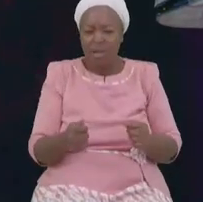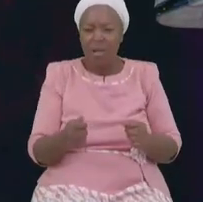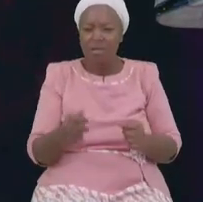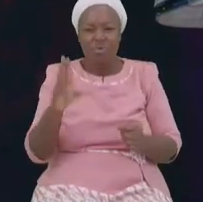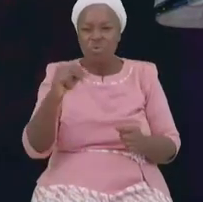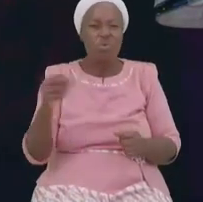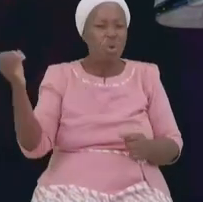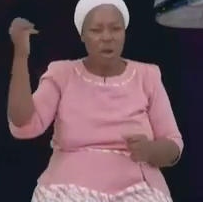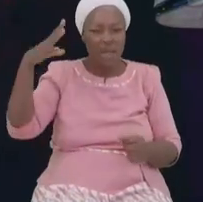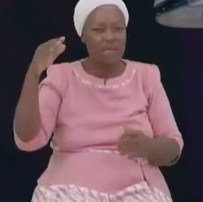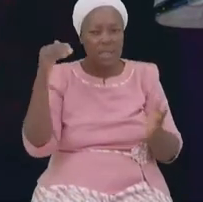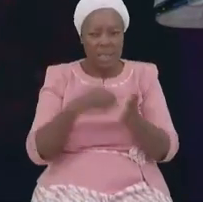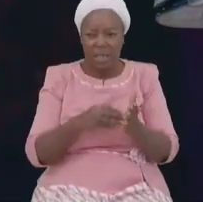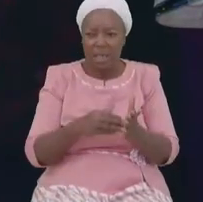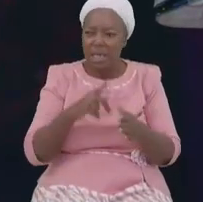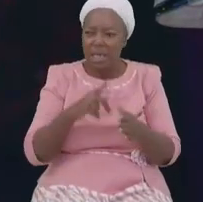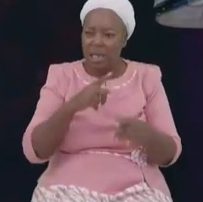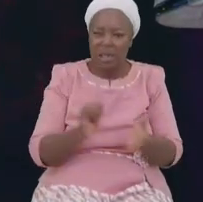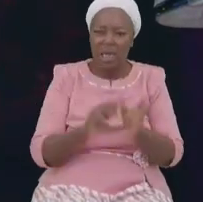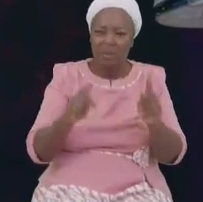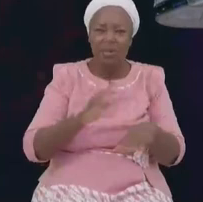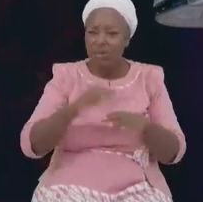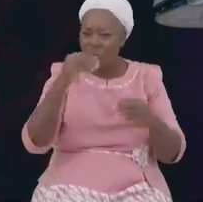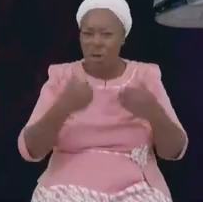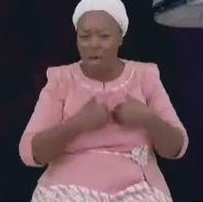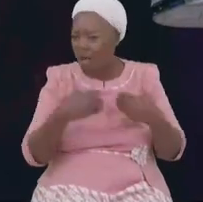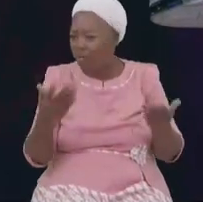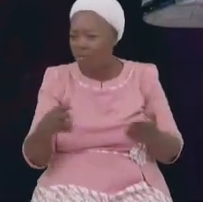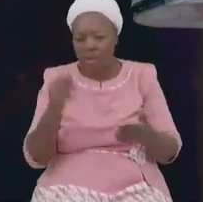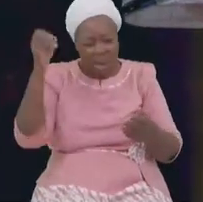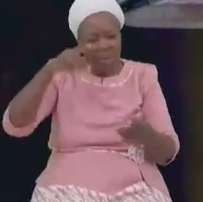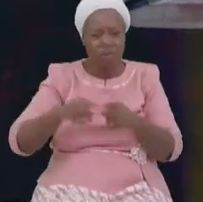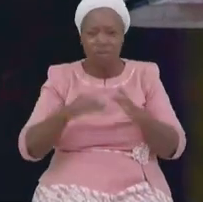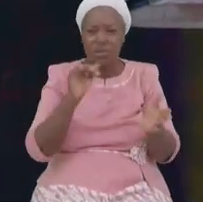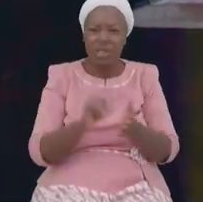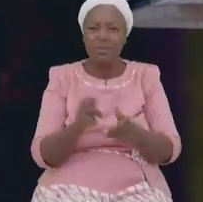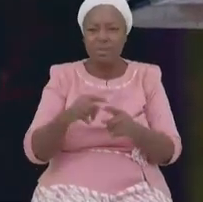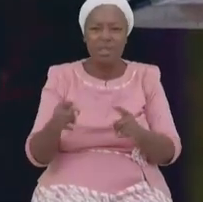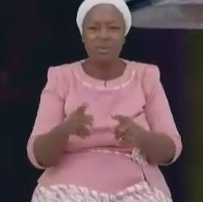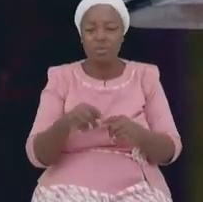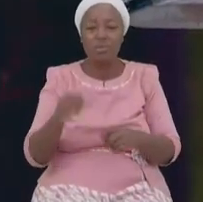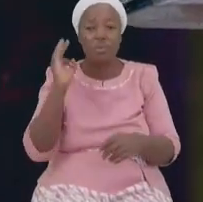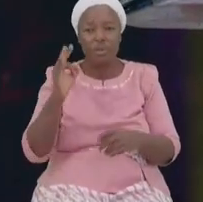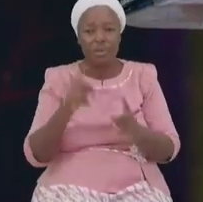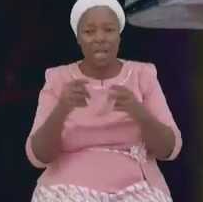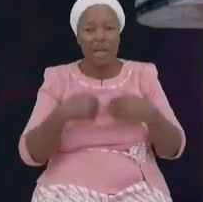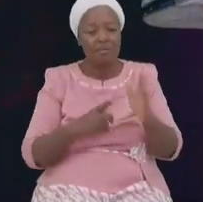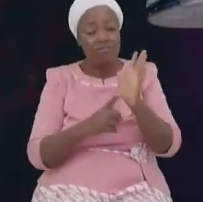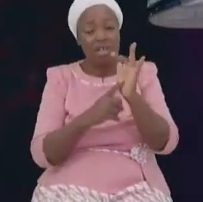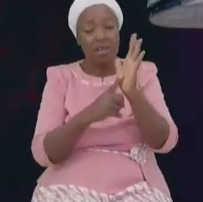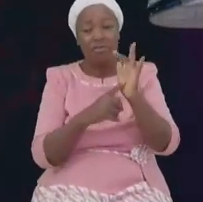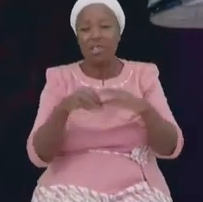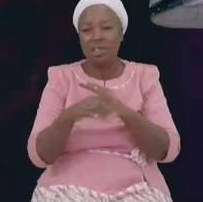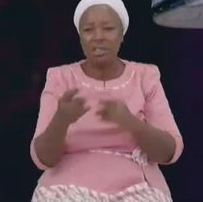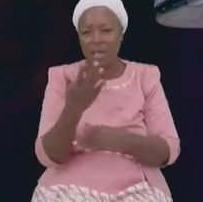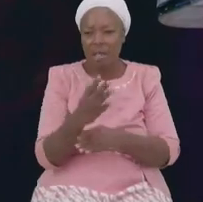Il n'avait même plus de lumière pour continuer sa prédication. Il a demandé les bougies. Et j'étais là.